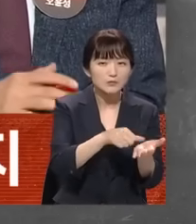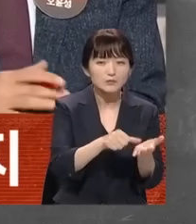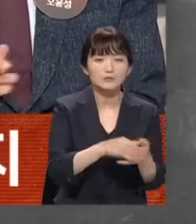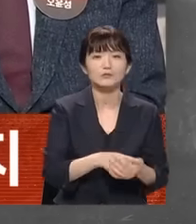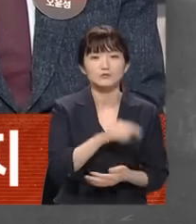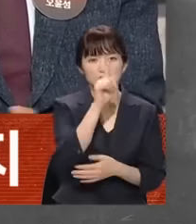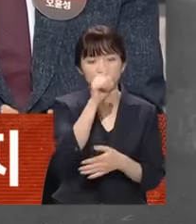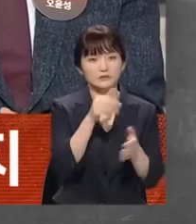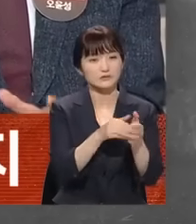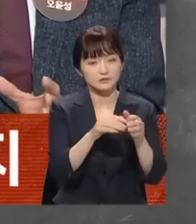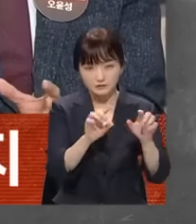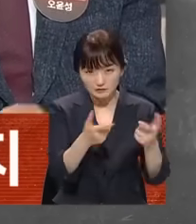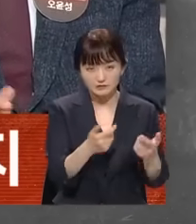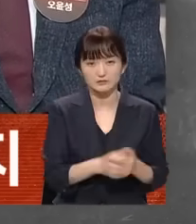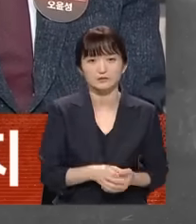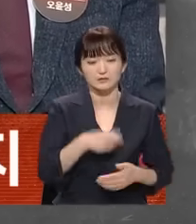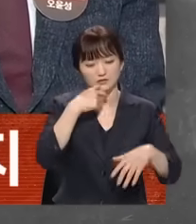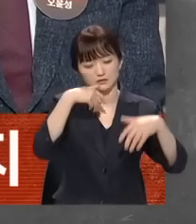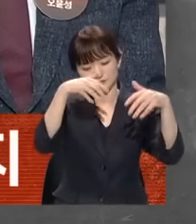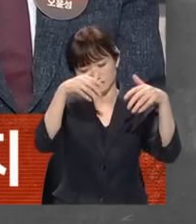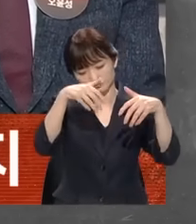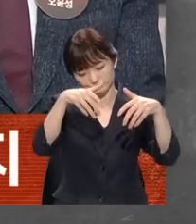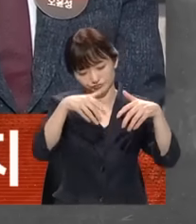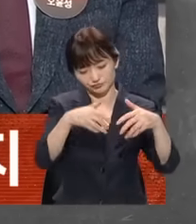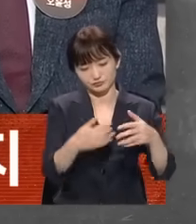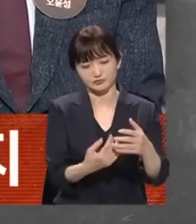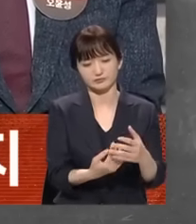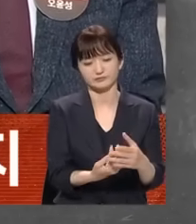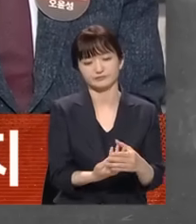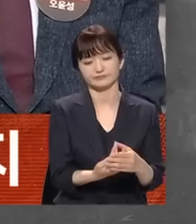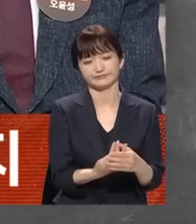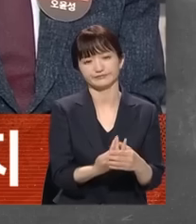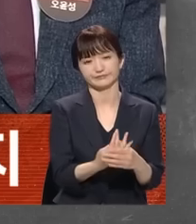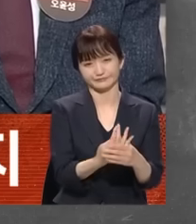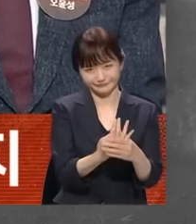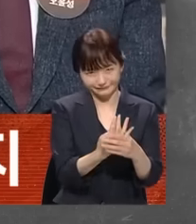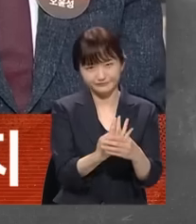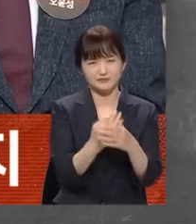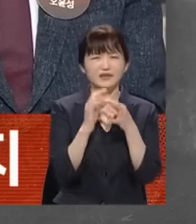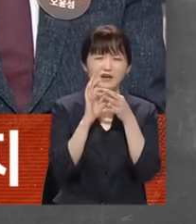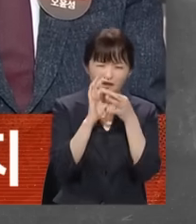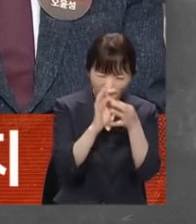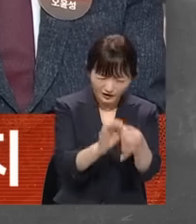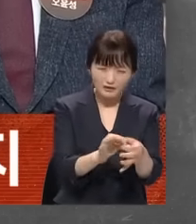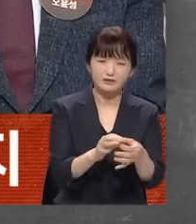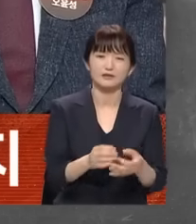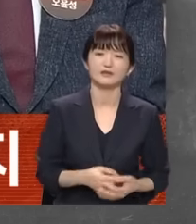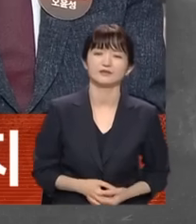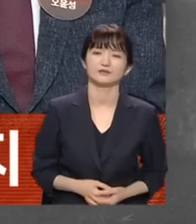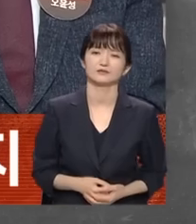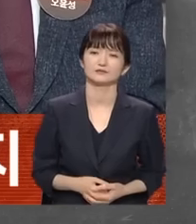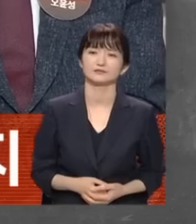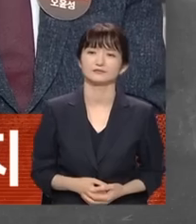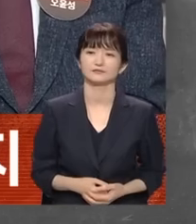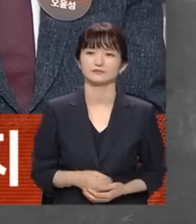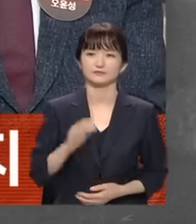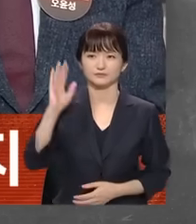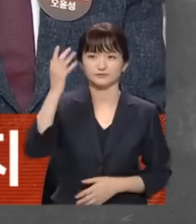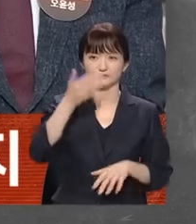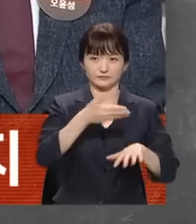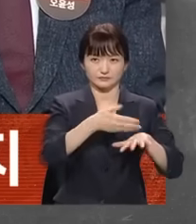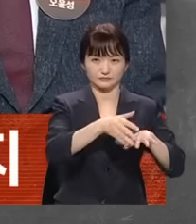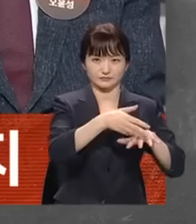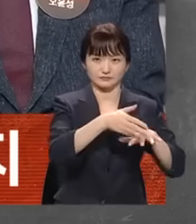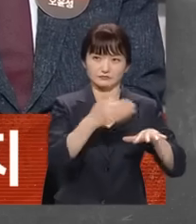아니라 b가 오고 나면 또 잡초가 올라옵니다 그래서 이제 끊임없이 해야 되는 건데요 실제로 이제 특히 요즘에 조폭들 같은